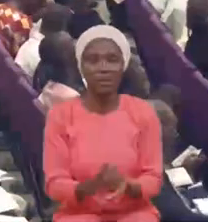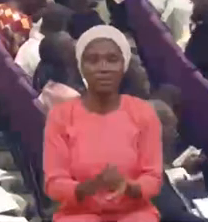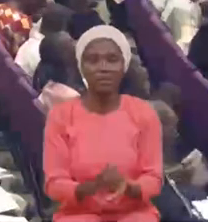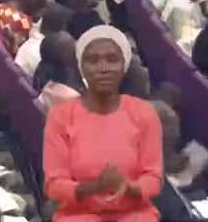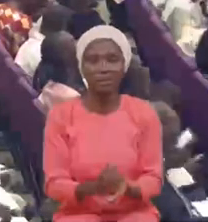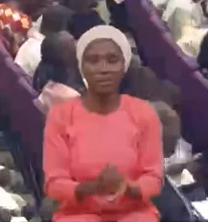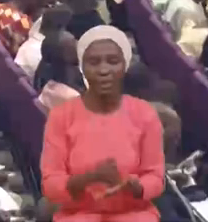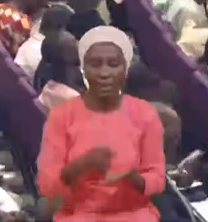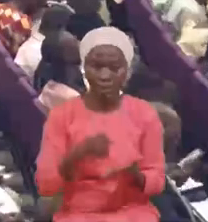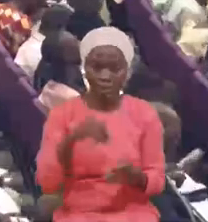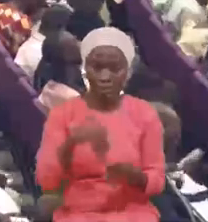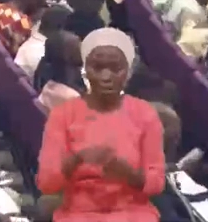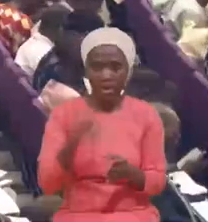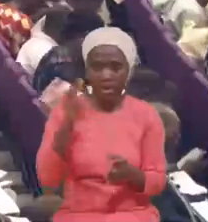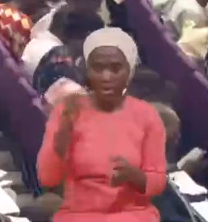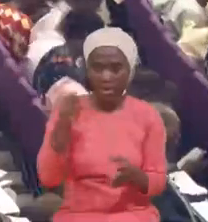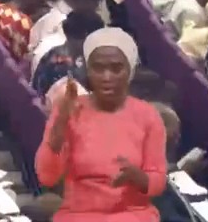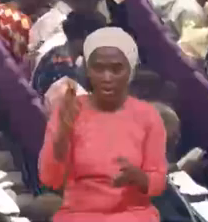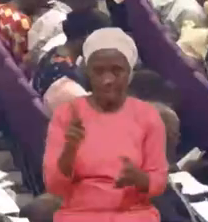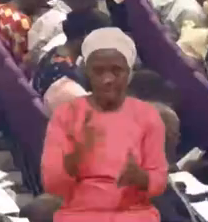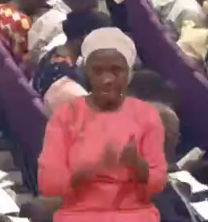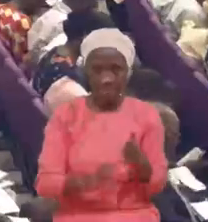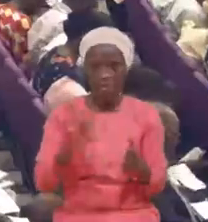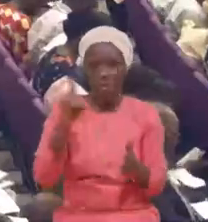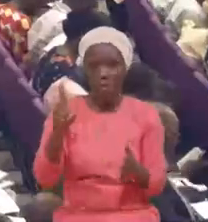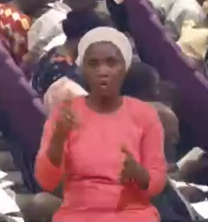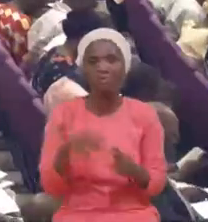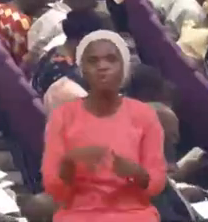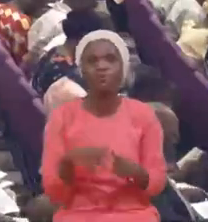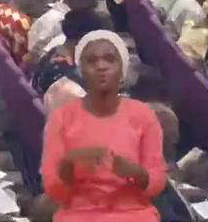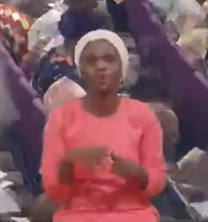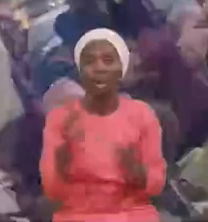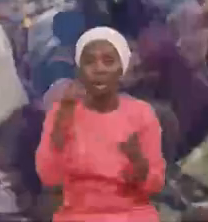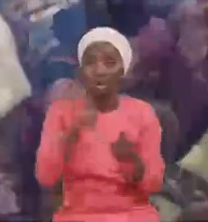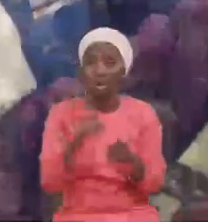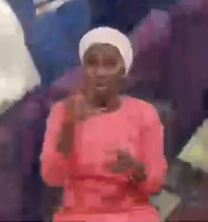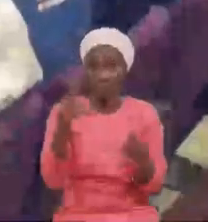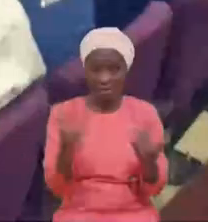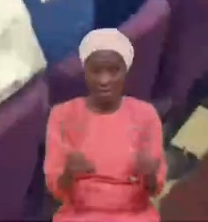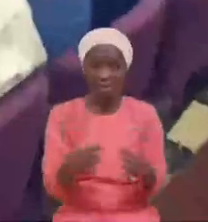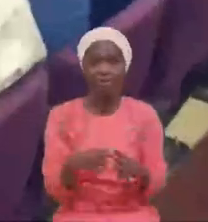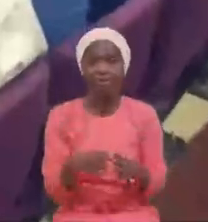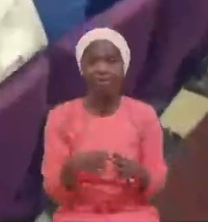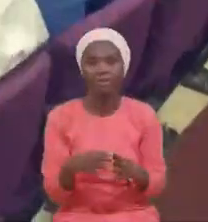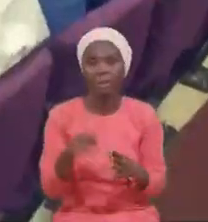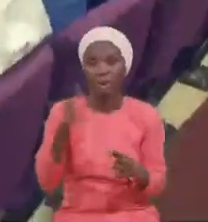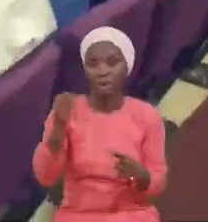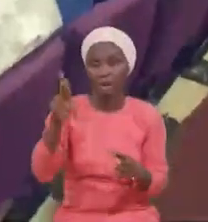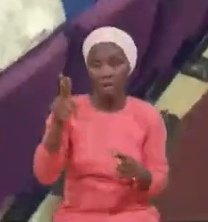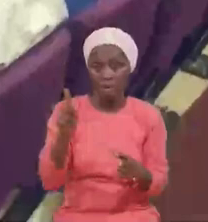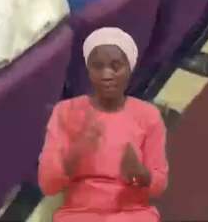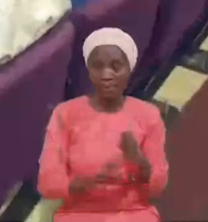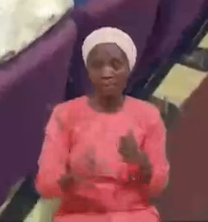soir au nom de Jésus-Christ. Nous allons au troisième point maintenant. Marc chapitre 1.